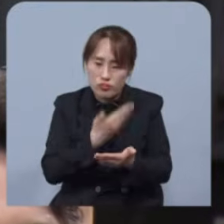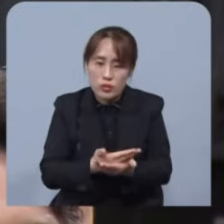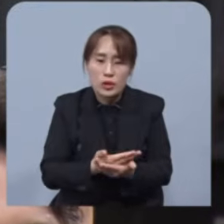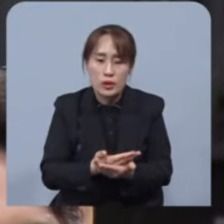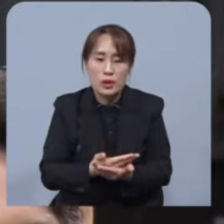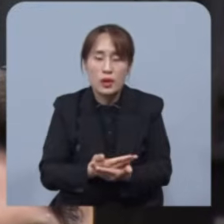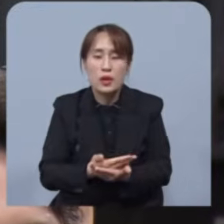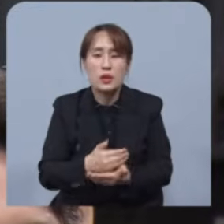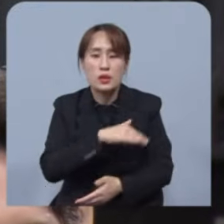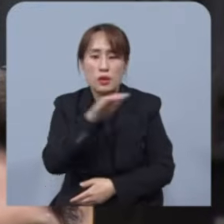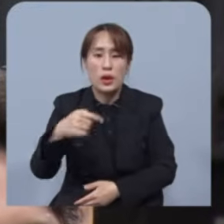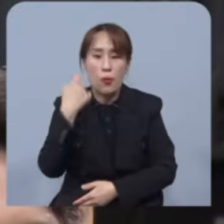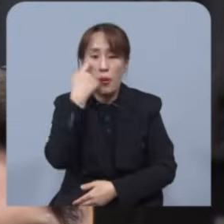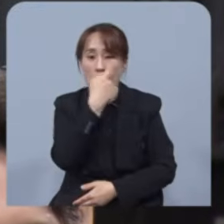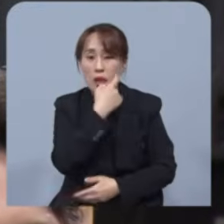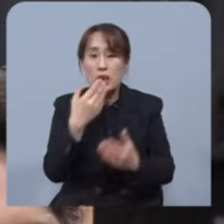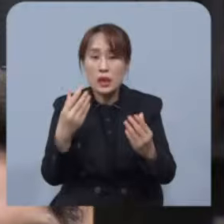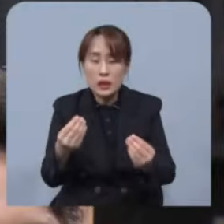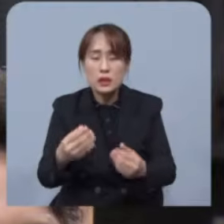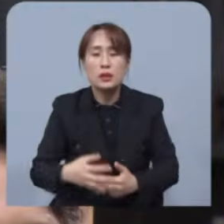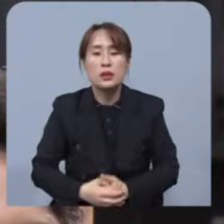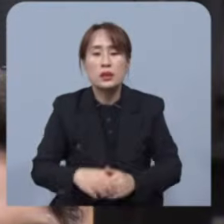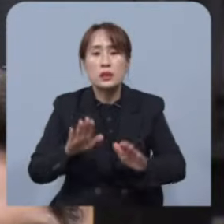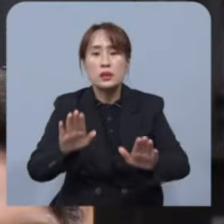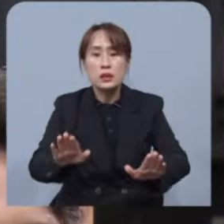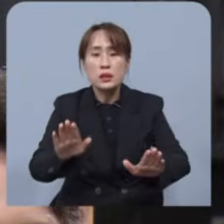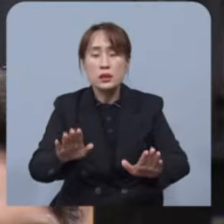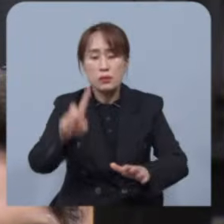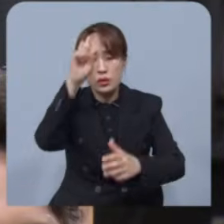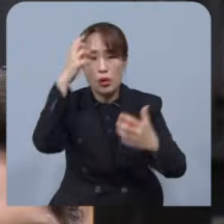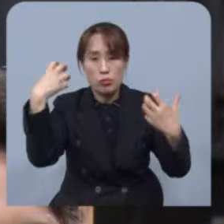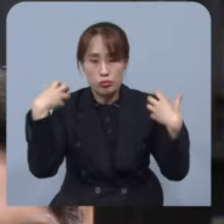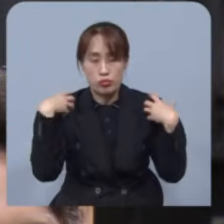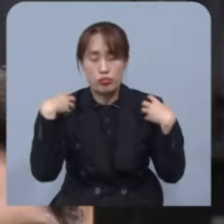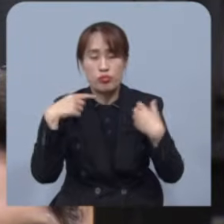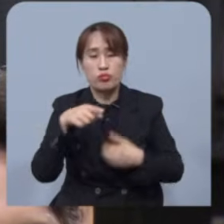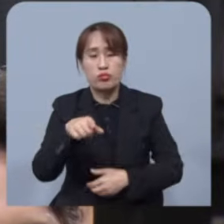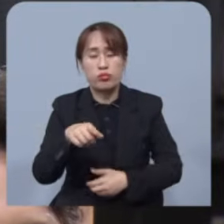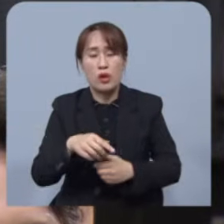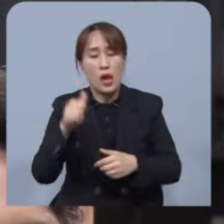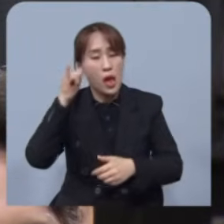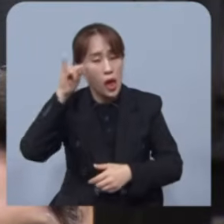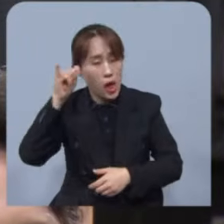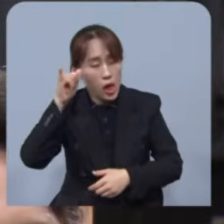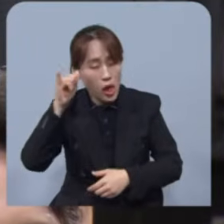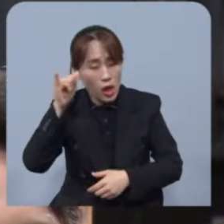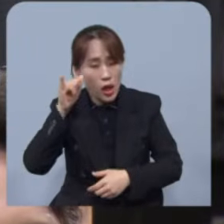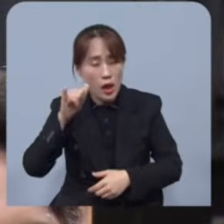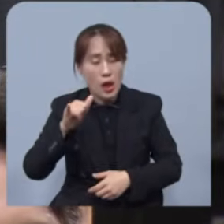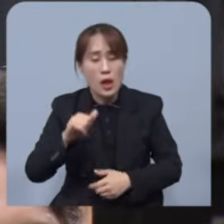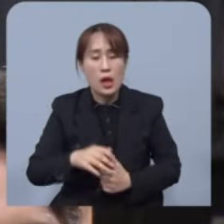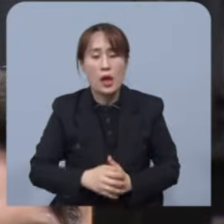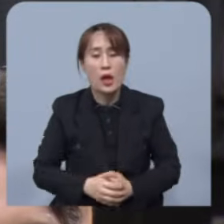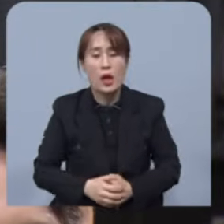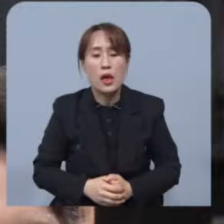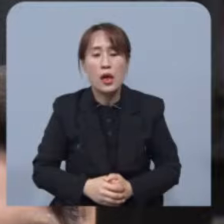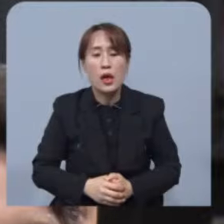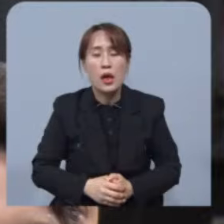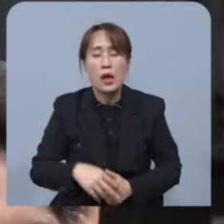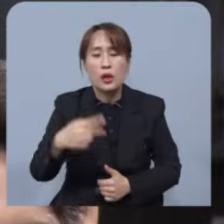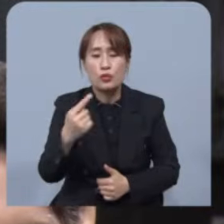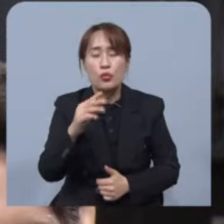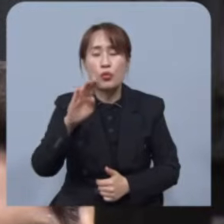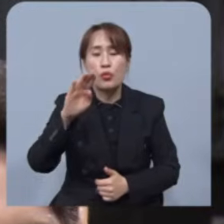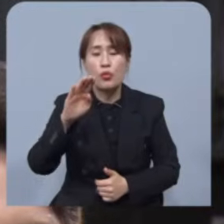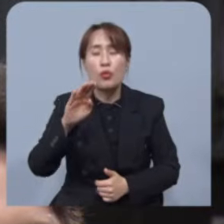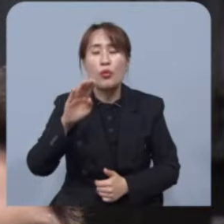절실하다라는 걸 좀 저희가 확인을 했고 이런 부분은 지금 현재 그 정부에서 그 AI 독자 파운데이션 모델 뭐 이런 소버린 AI,